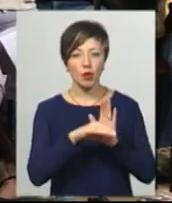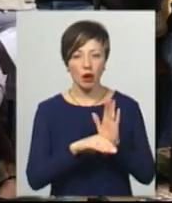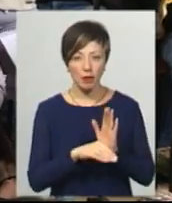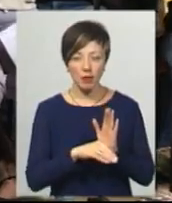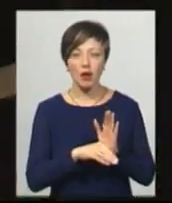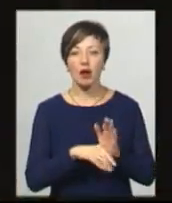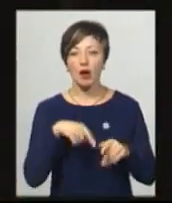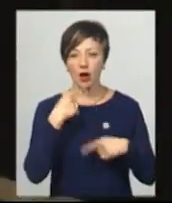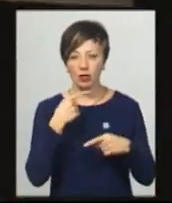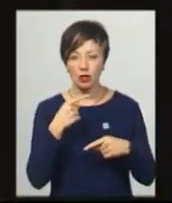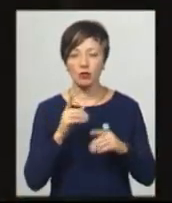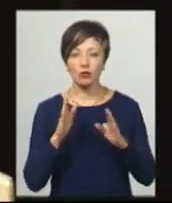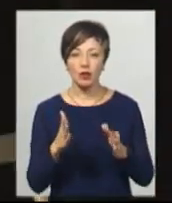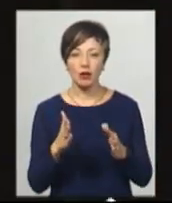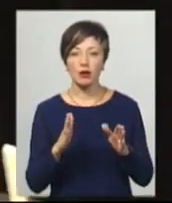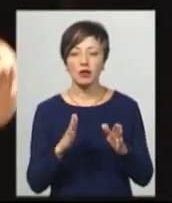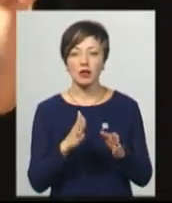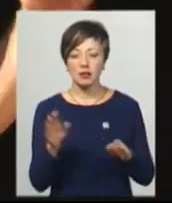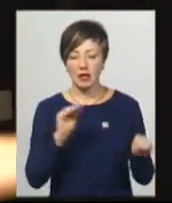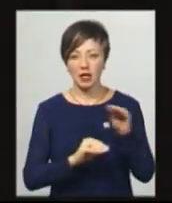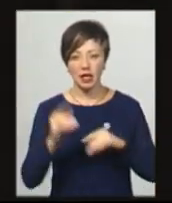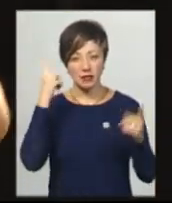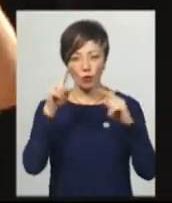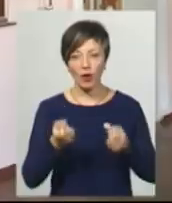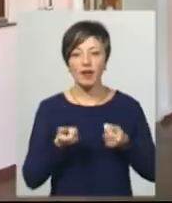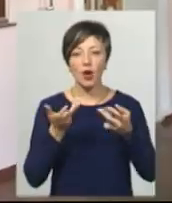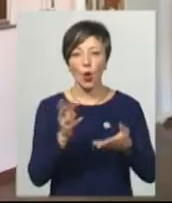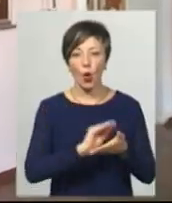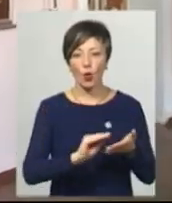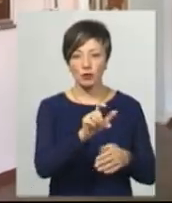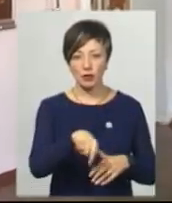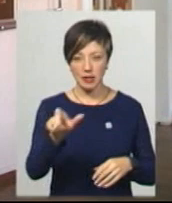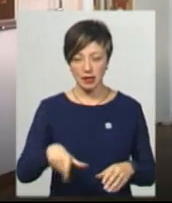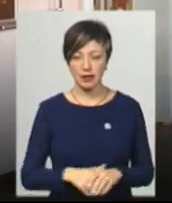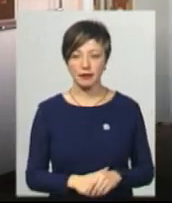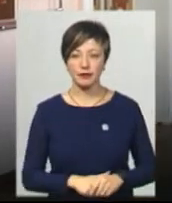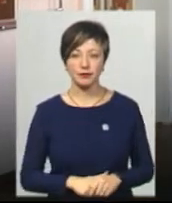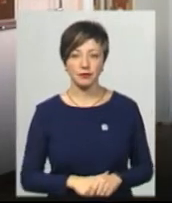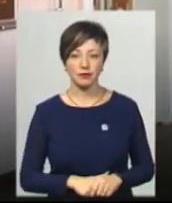то Марко Мюллер каже, вона буде складатися з творів кількох композиторів.